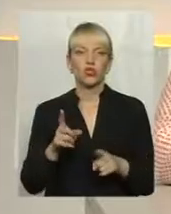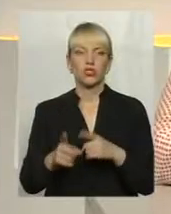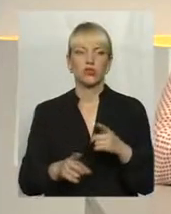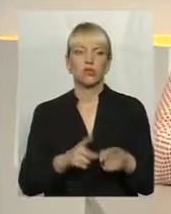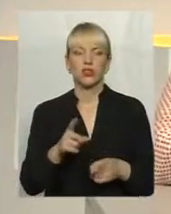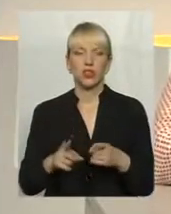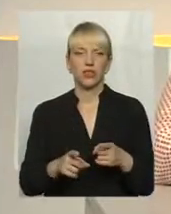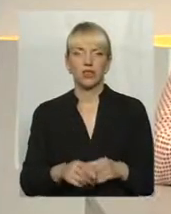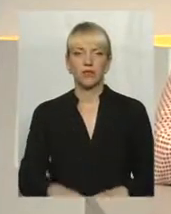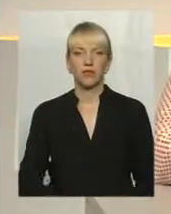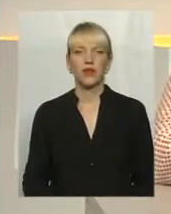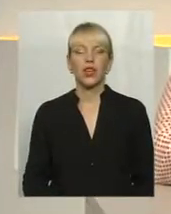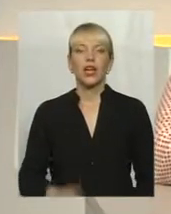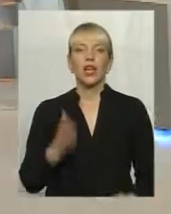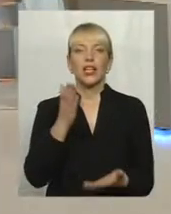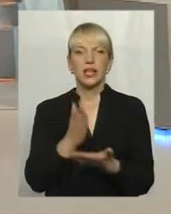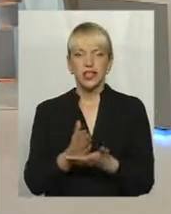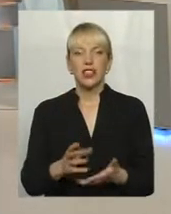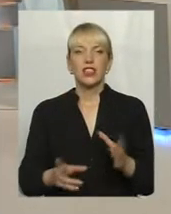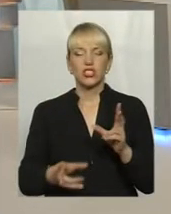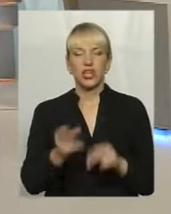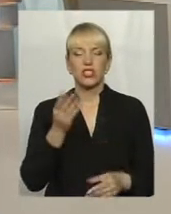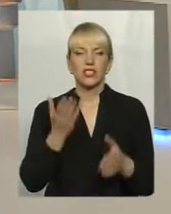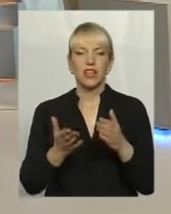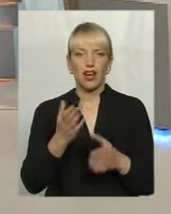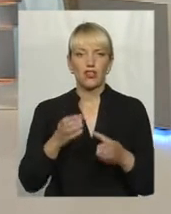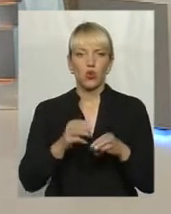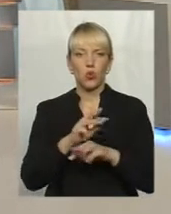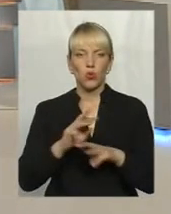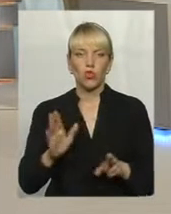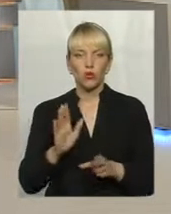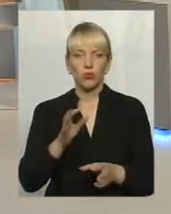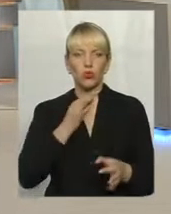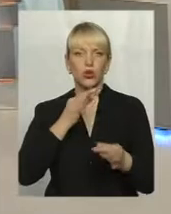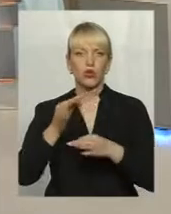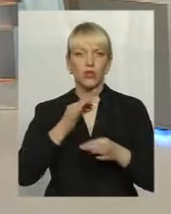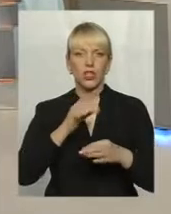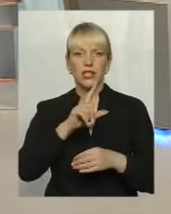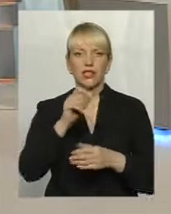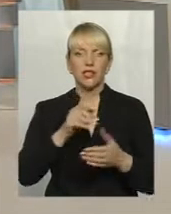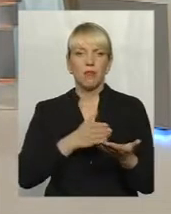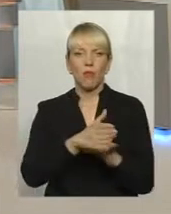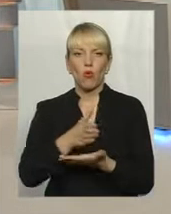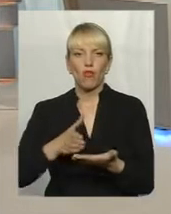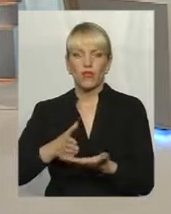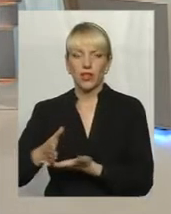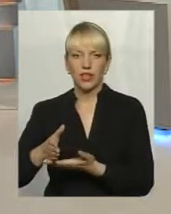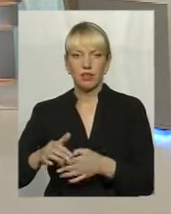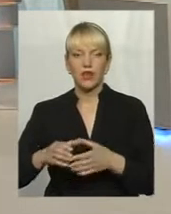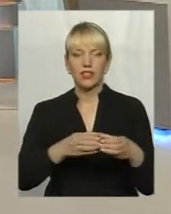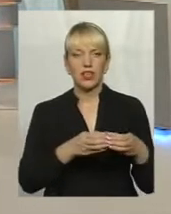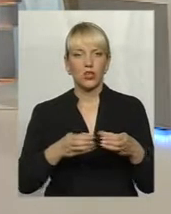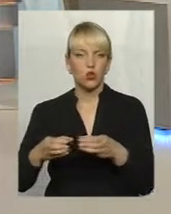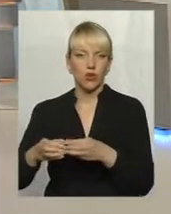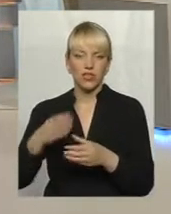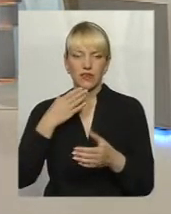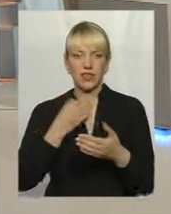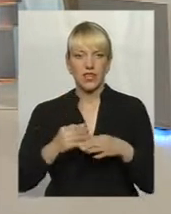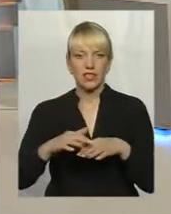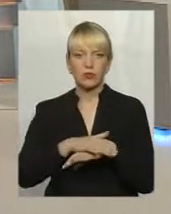бік піти? Є шанс. Якщо уряд буде конструктивно спілкуватися з профільними середовищами, з власним суспільством,